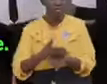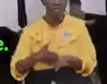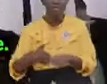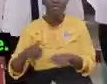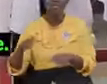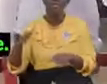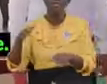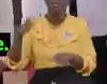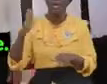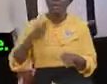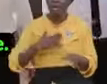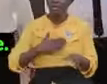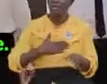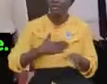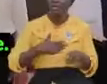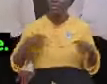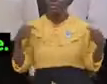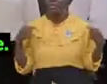لحظه